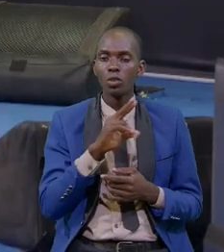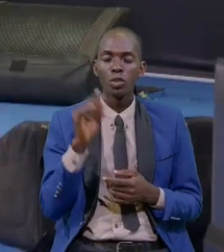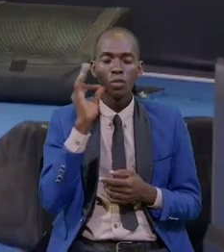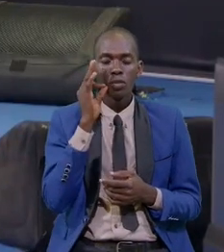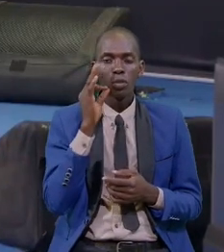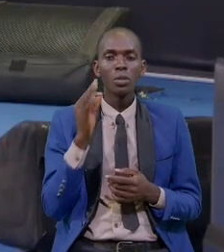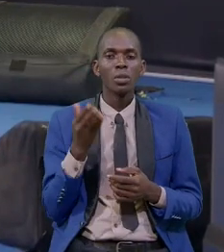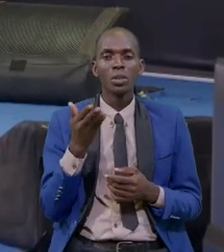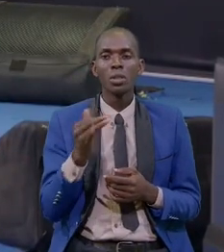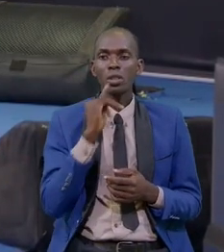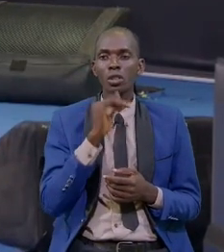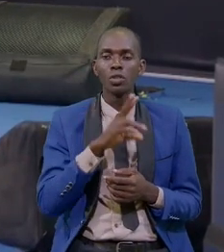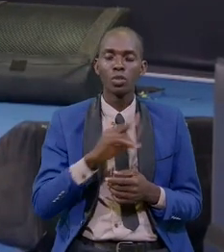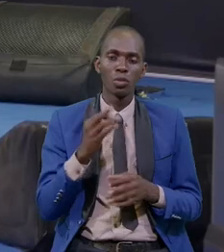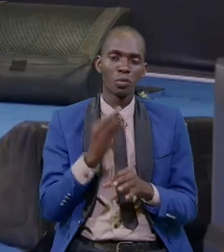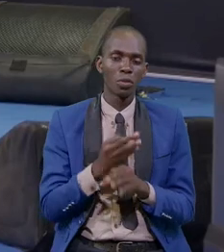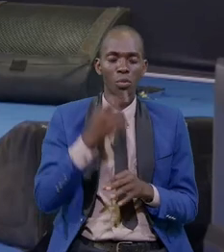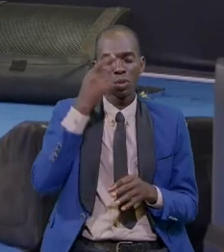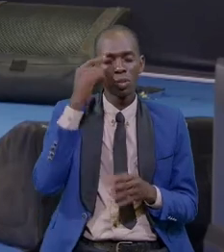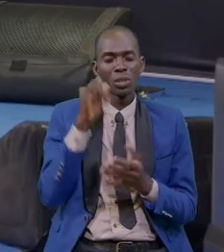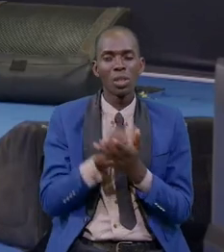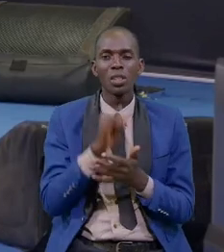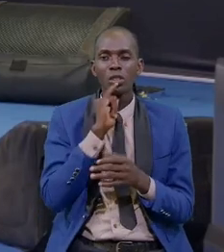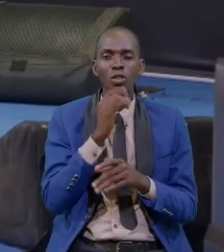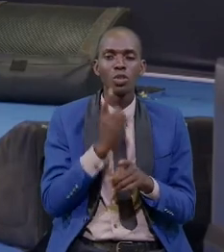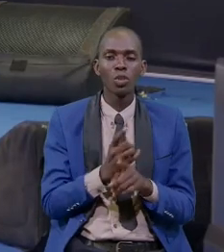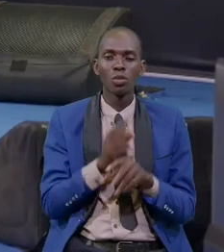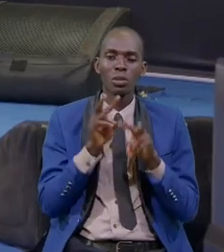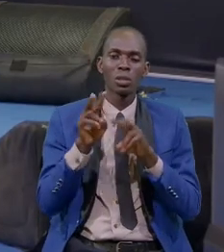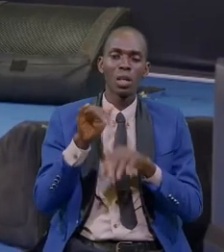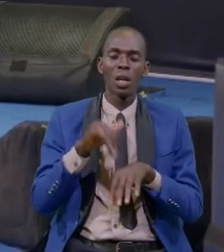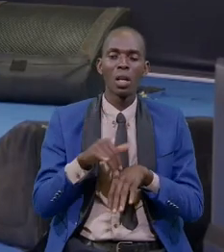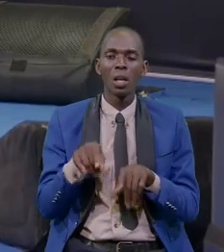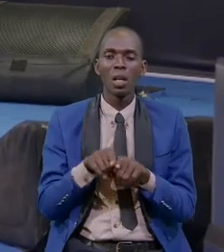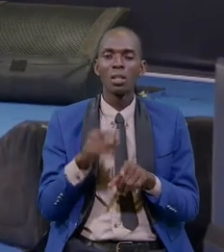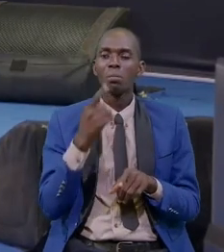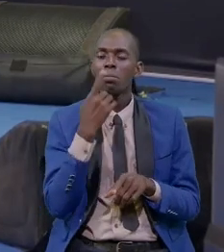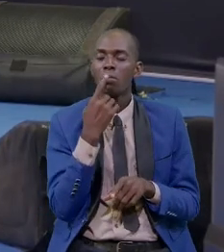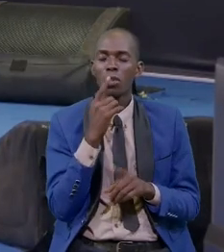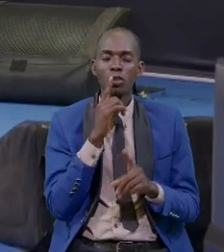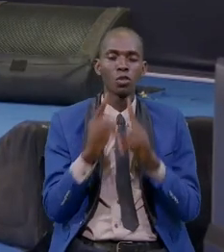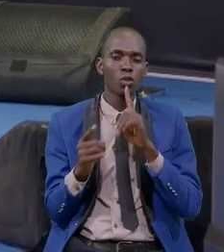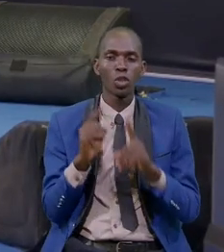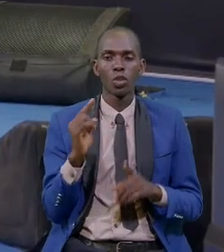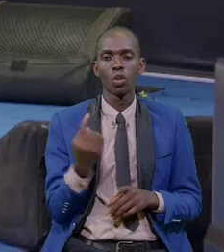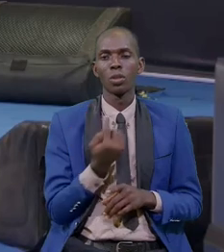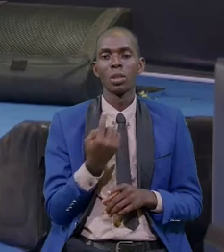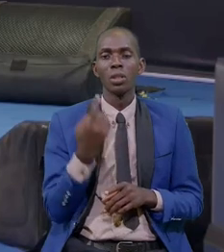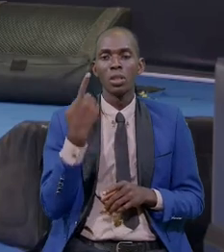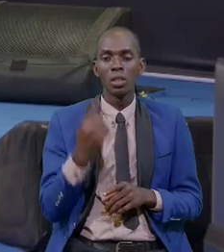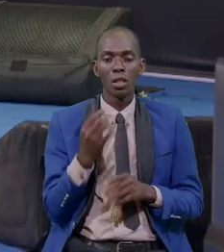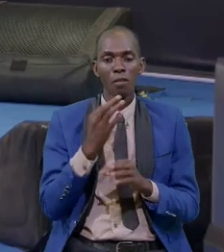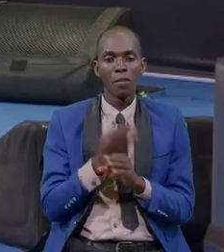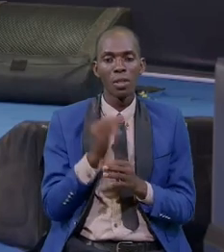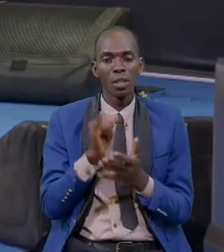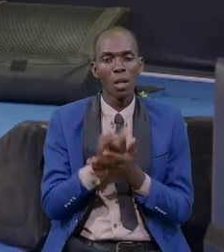des propos de bouche. Je crois. Ça, c'est l'accès mental. La foi qui œuvre,